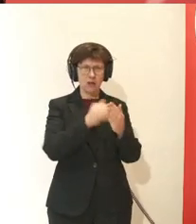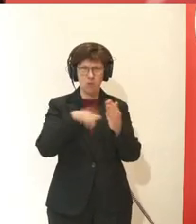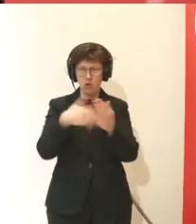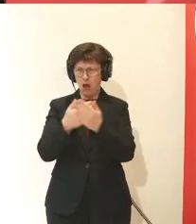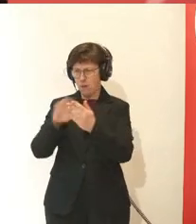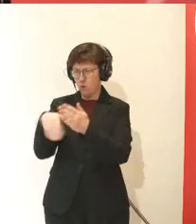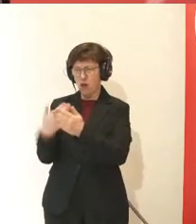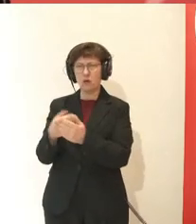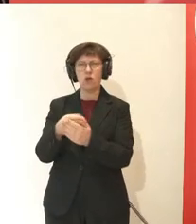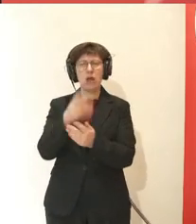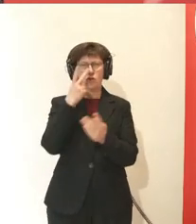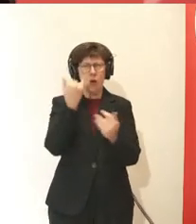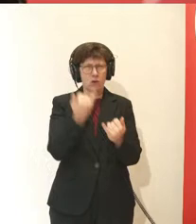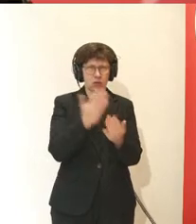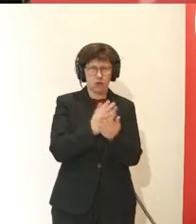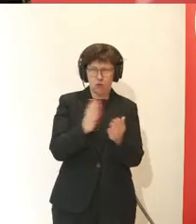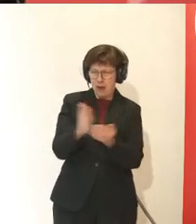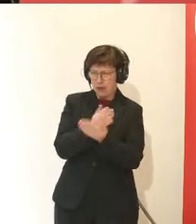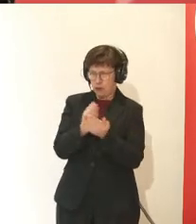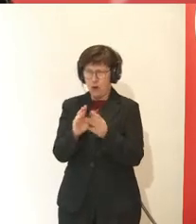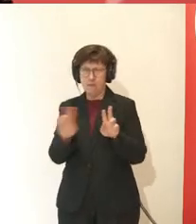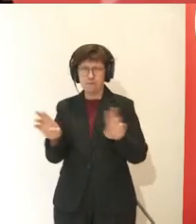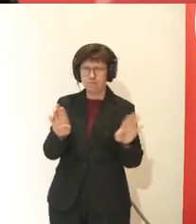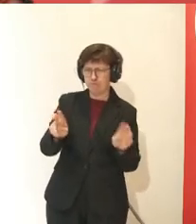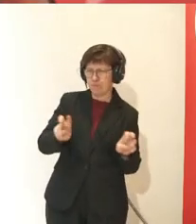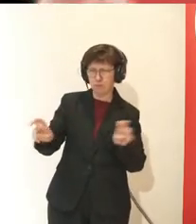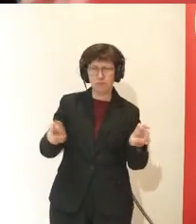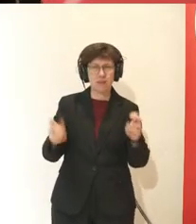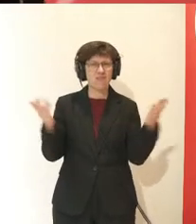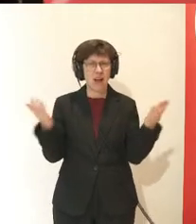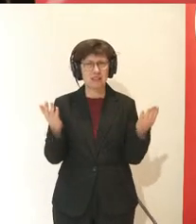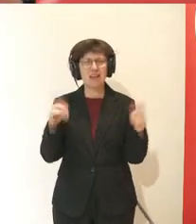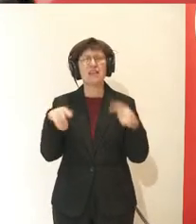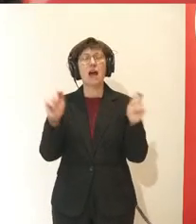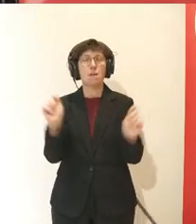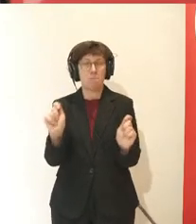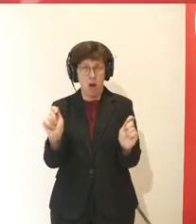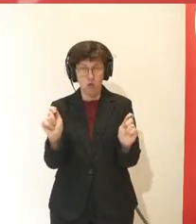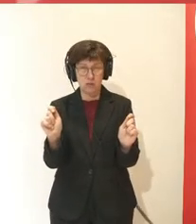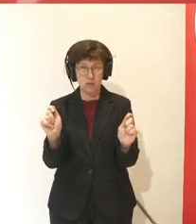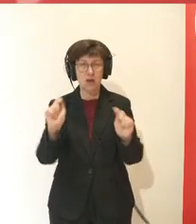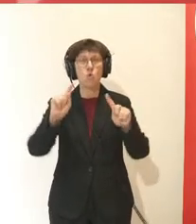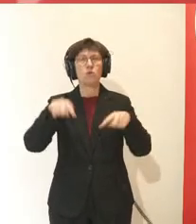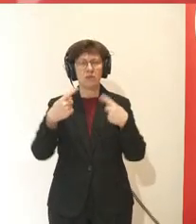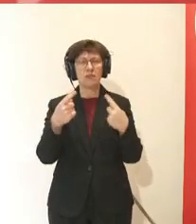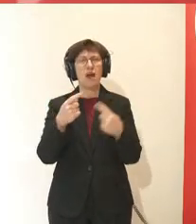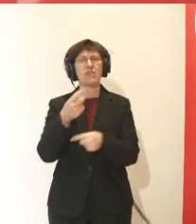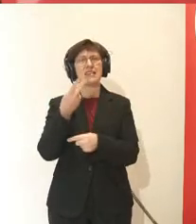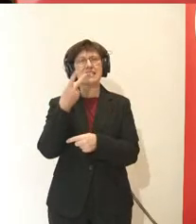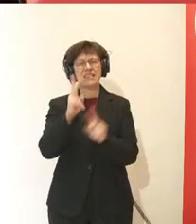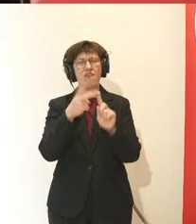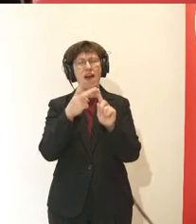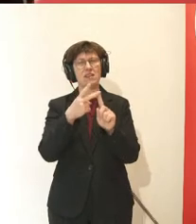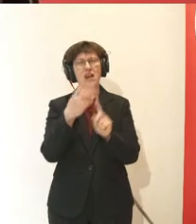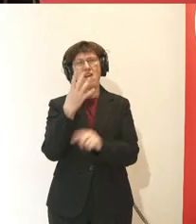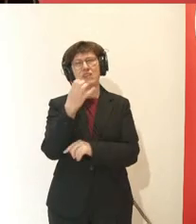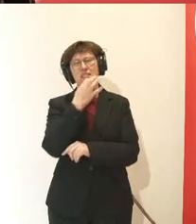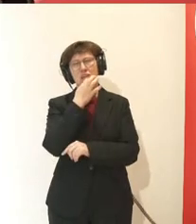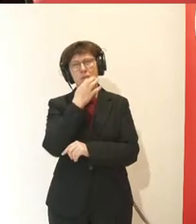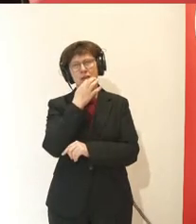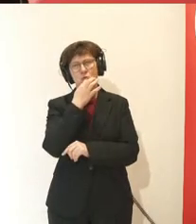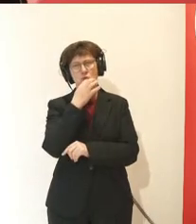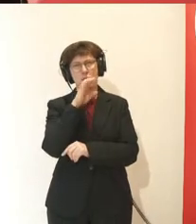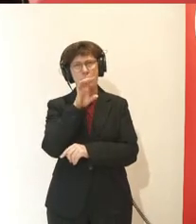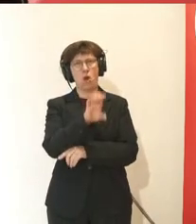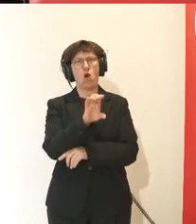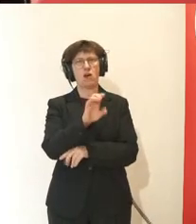also guckt auf jeden fall jetzt schon mal rein und entscheidet euch und dann wird eine kleine pause sein und dann kommt ein zweiter 40-minütiger blog